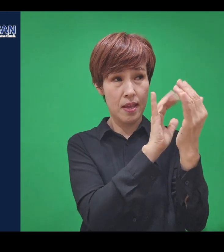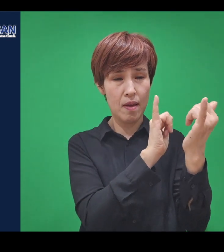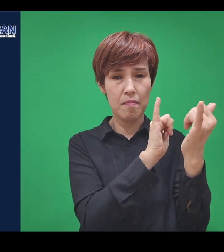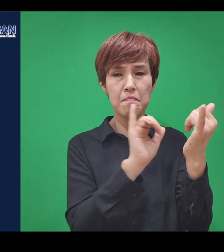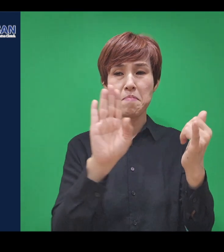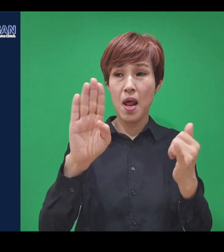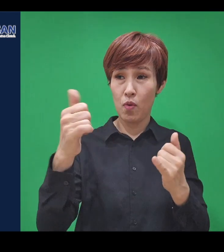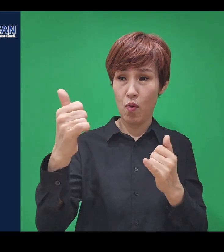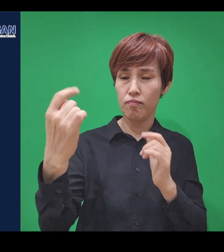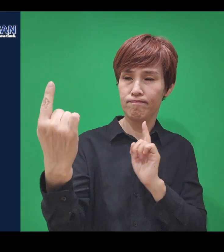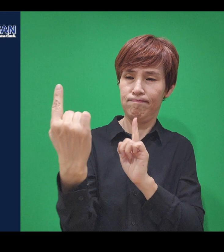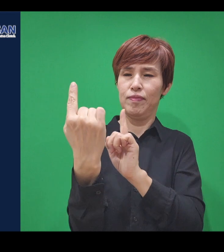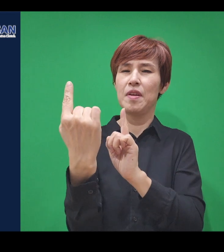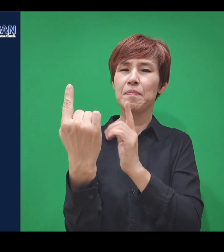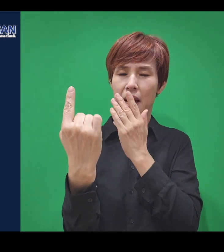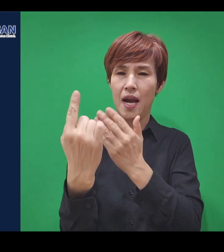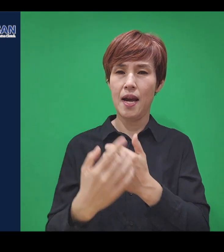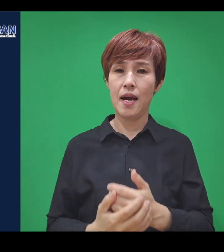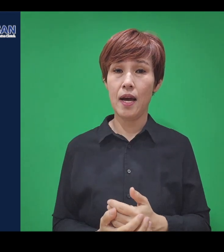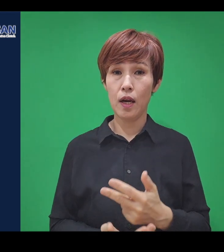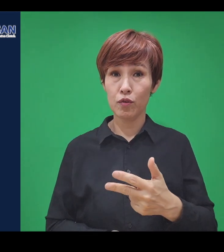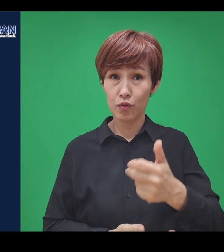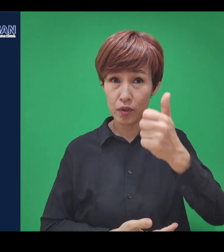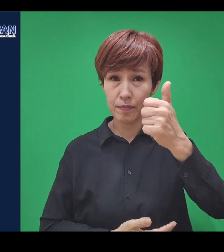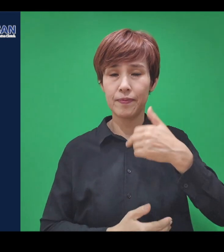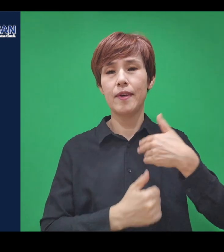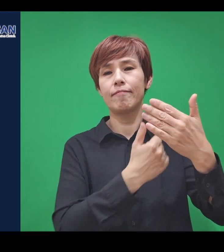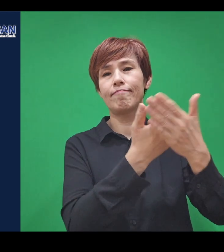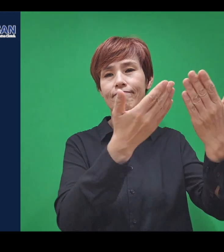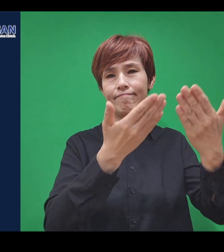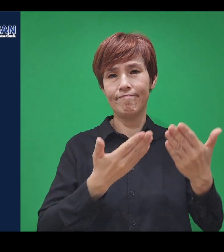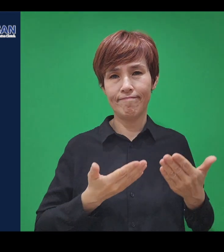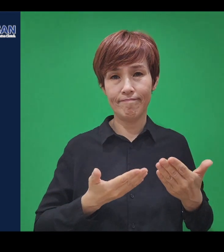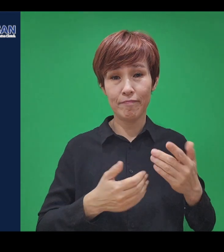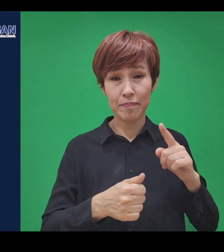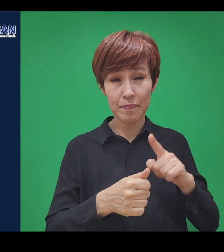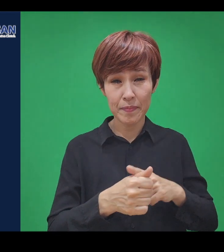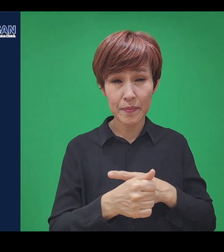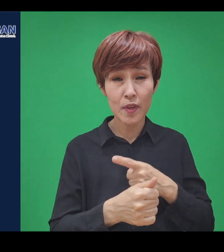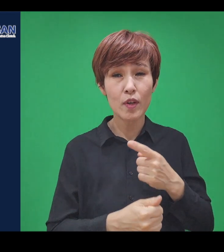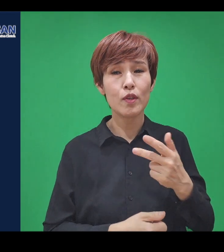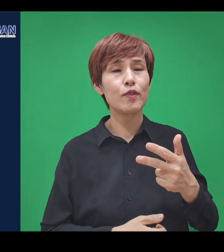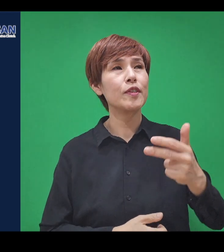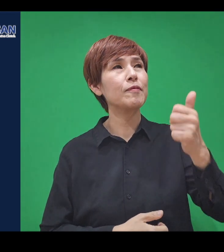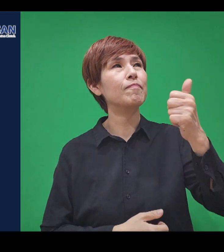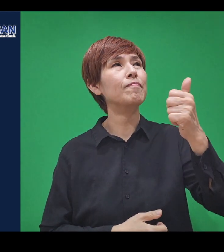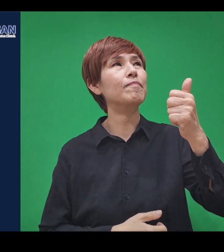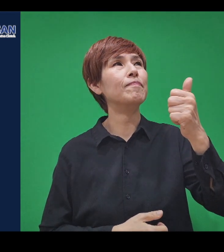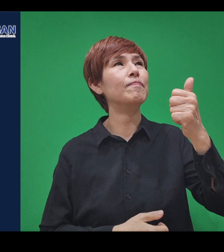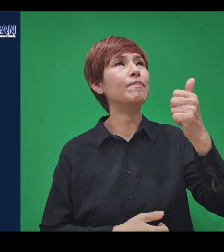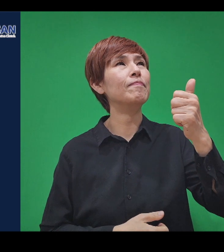빌라도 앞에 설 수 있습니다. 주는 나를 돕는 이시니, 주는 나를 돕는 이시니 내가